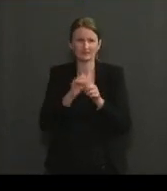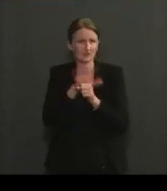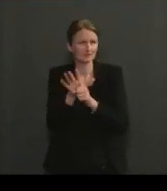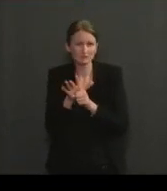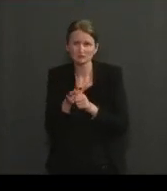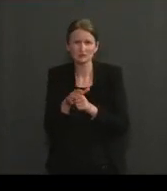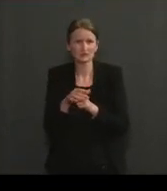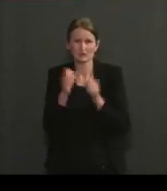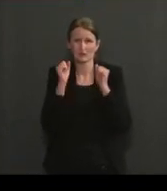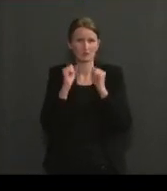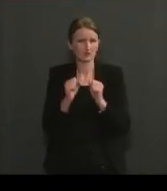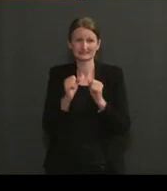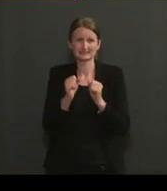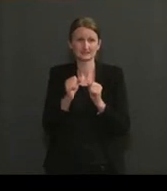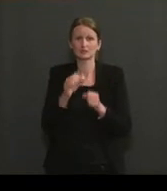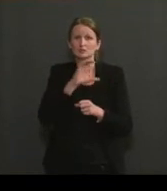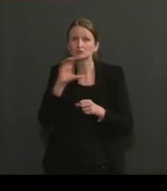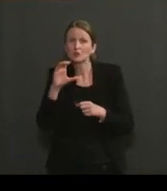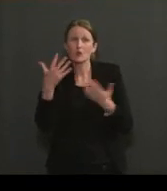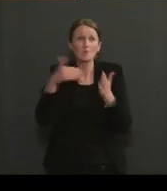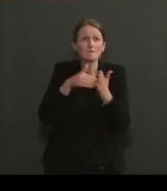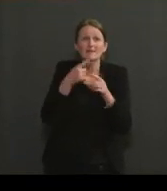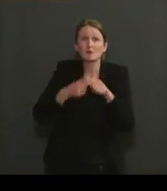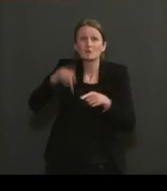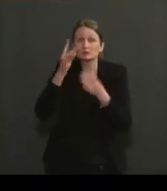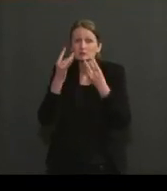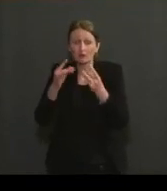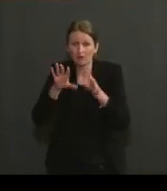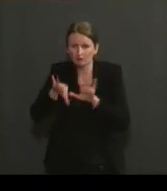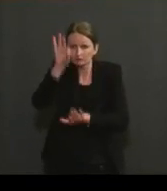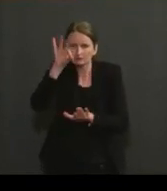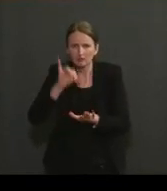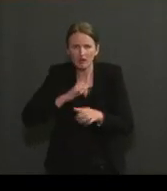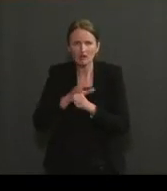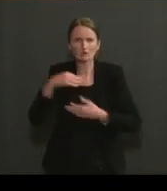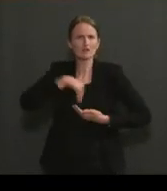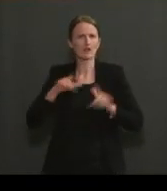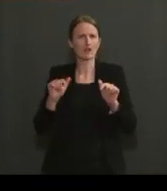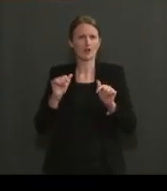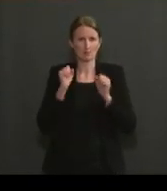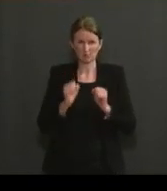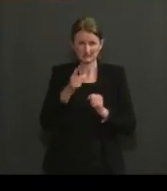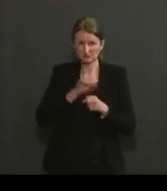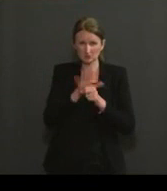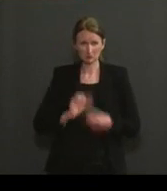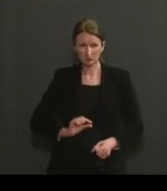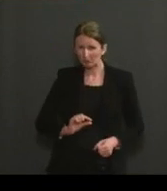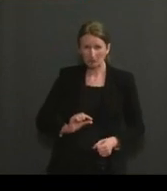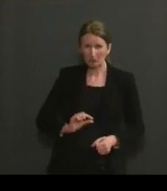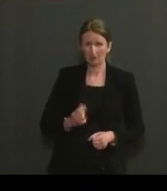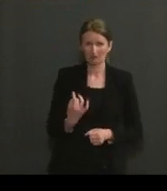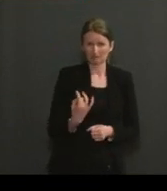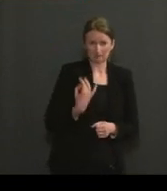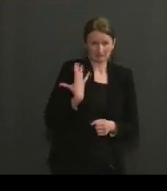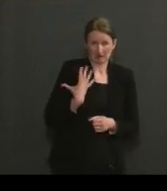tests antigéniques. Et donc, ils vont être capables de détecter du virus en toute petite quantité, lorsque vous venez seulement d'être infecté,